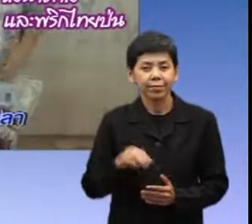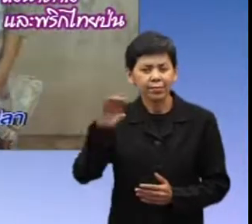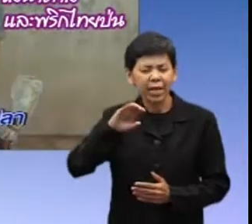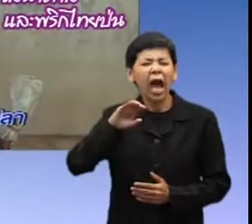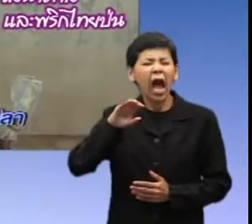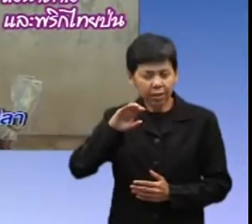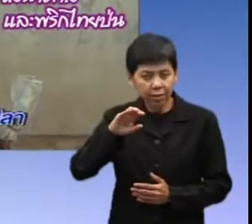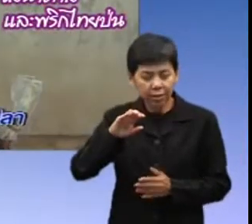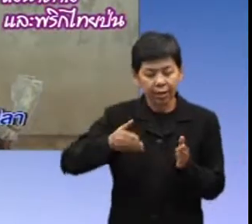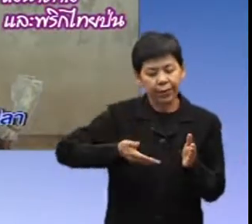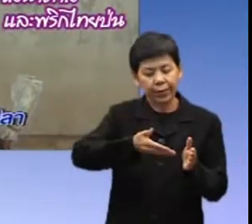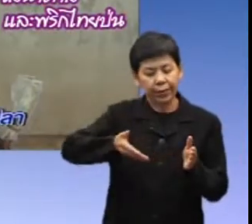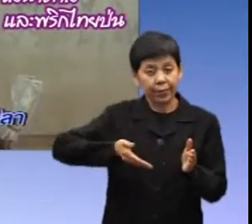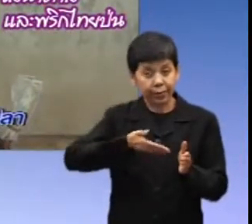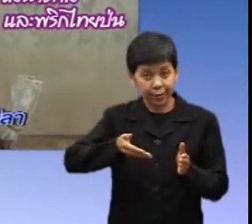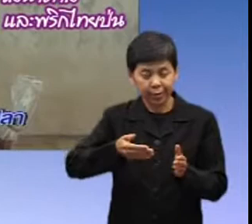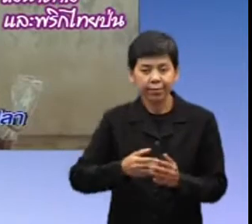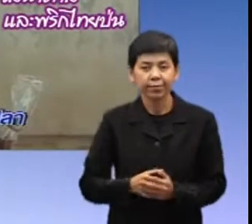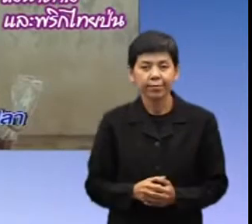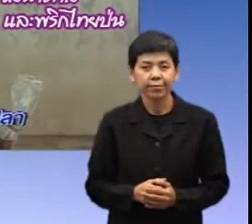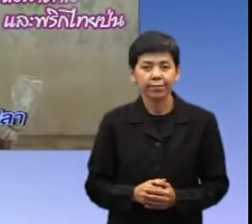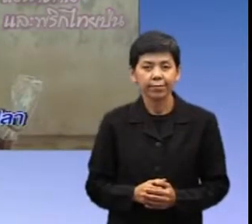พริกไทยป่นนะคะ